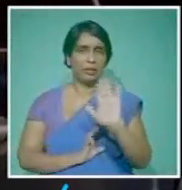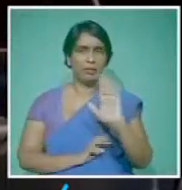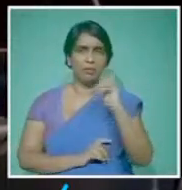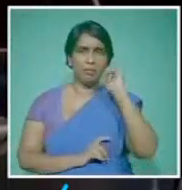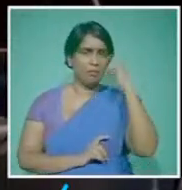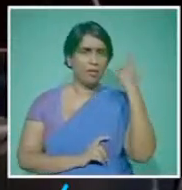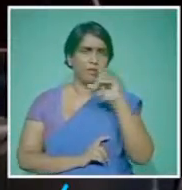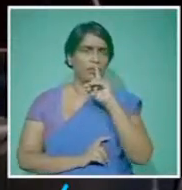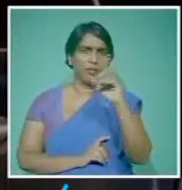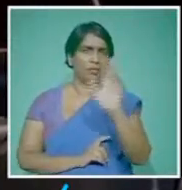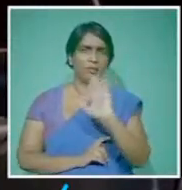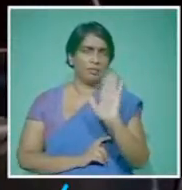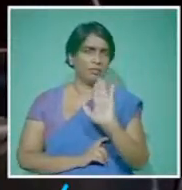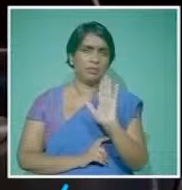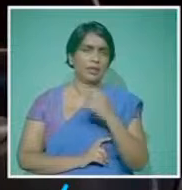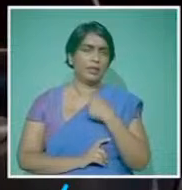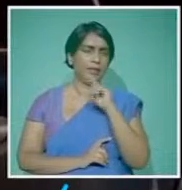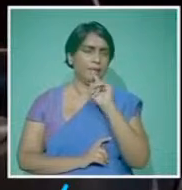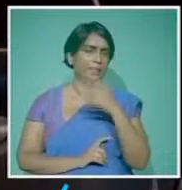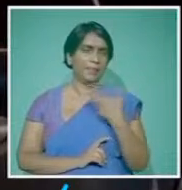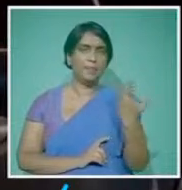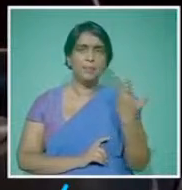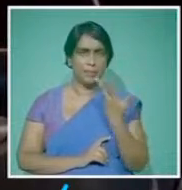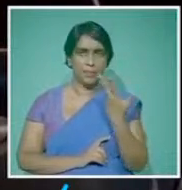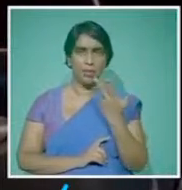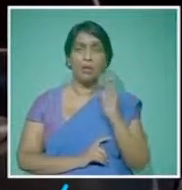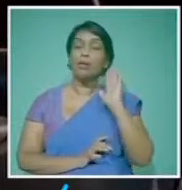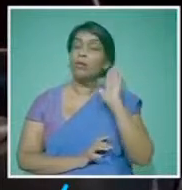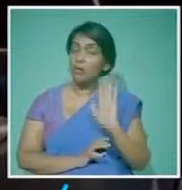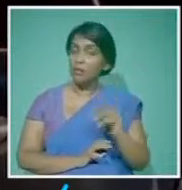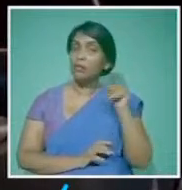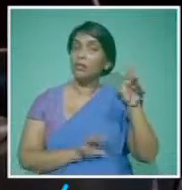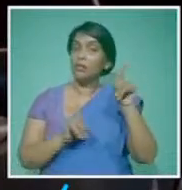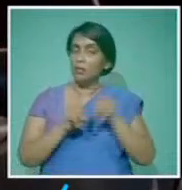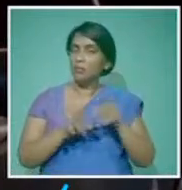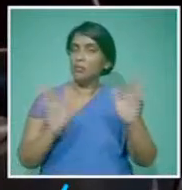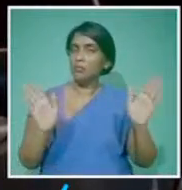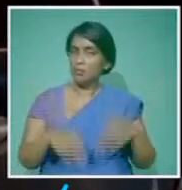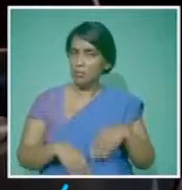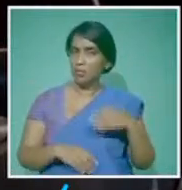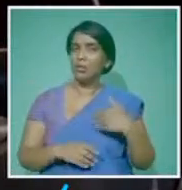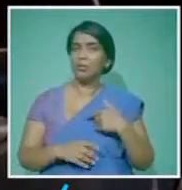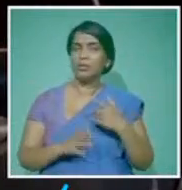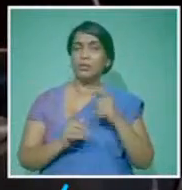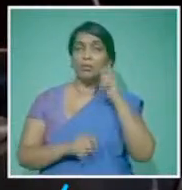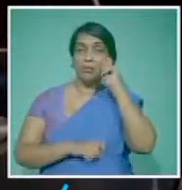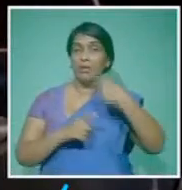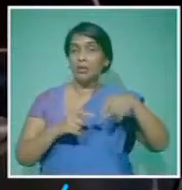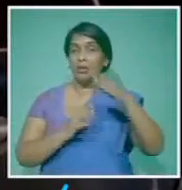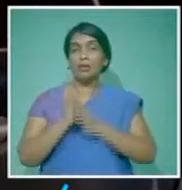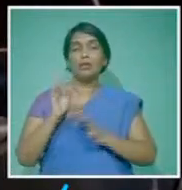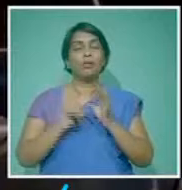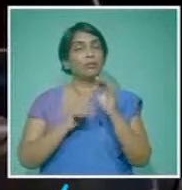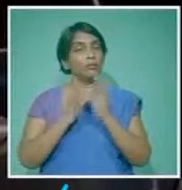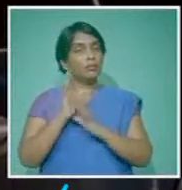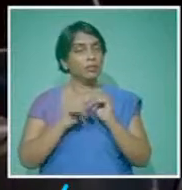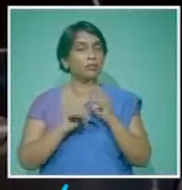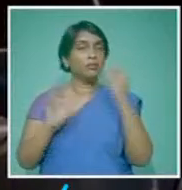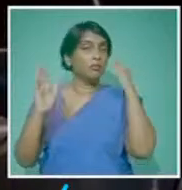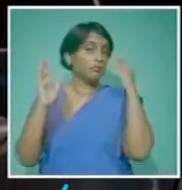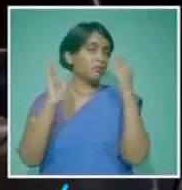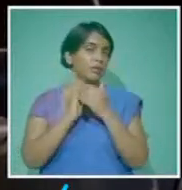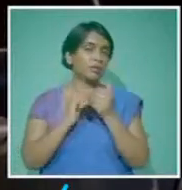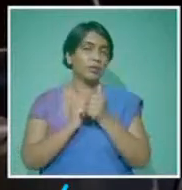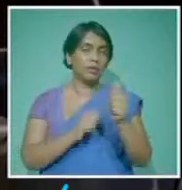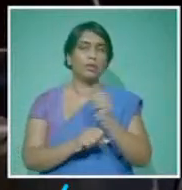දන්නේ නැතුව මේවා සිද්ධ වෙනවා කියලා අපිට හිතා ගන්න බෑ. නමුත් ඒවා ගැන තවදුරටත් මහජන නියෝජිතයන් හැටියට අවධානයක්